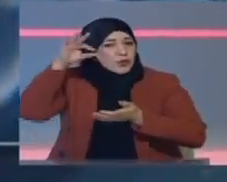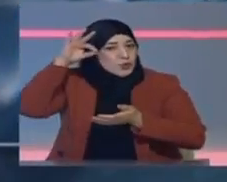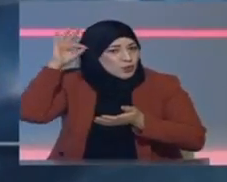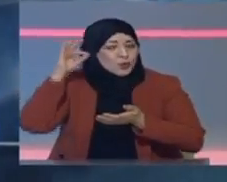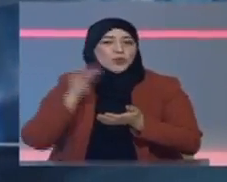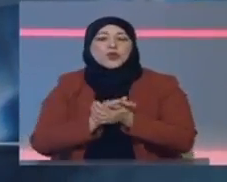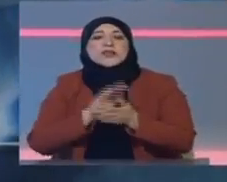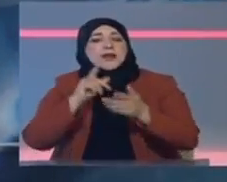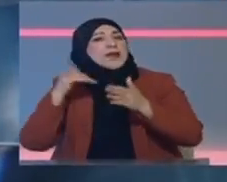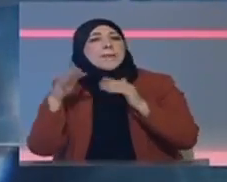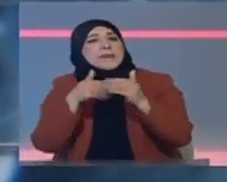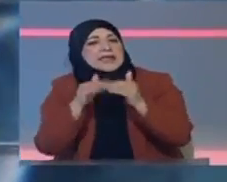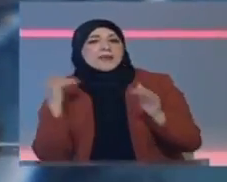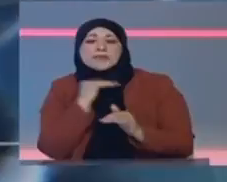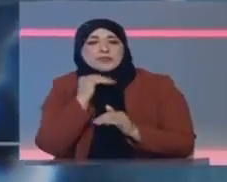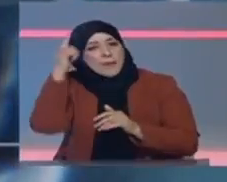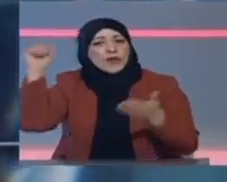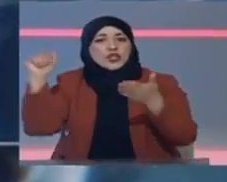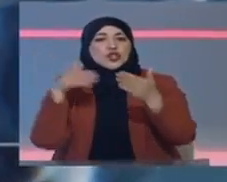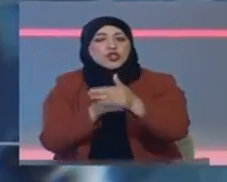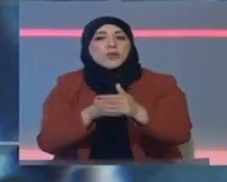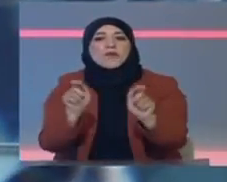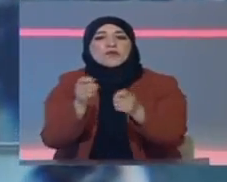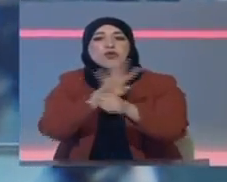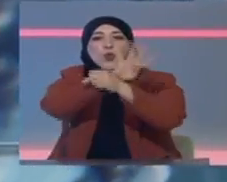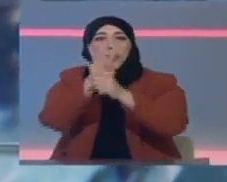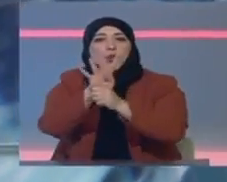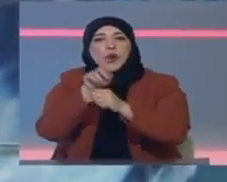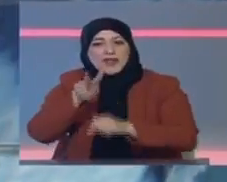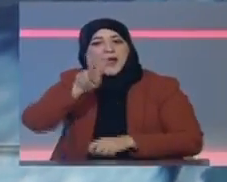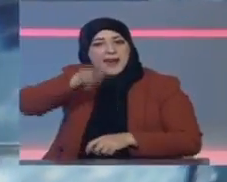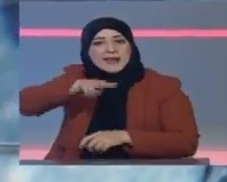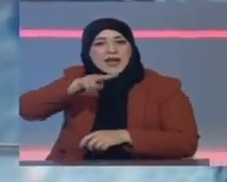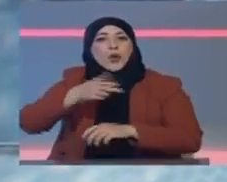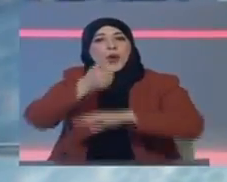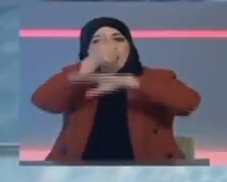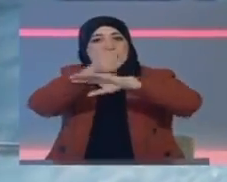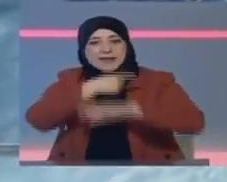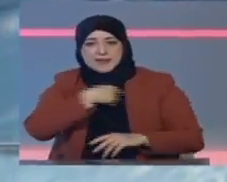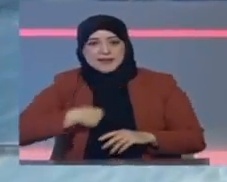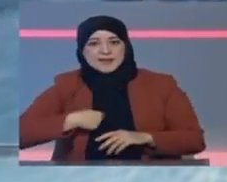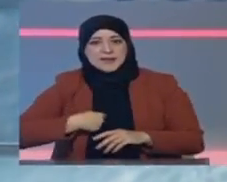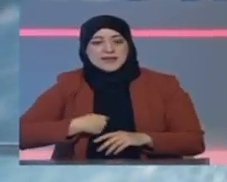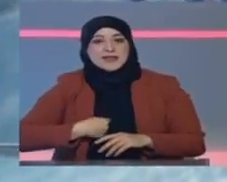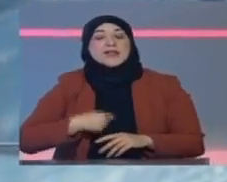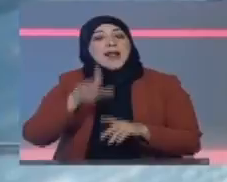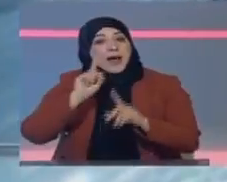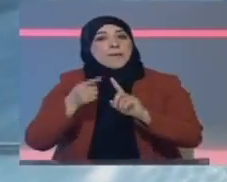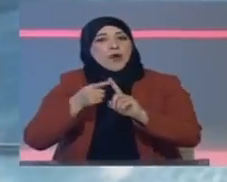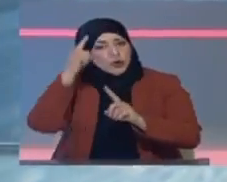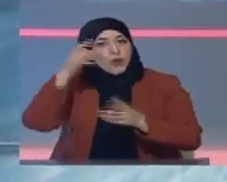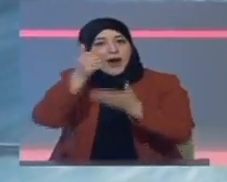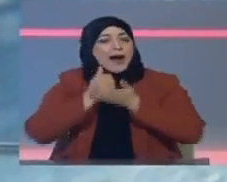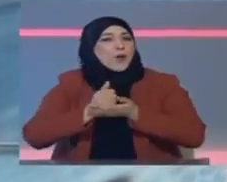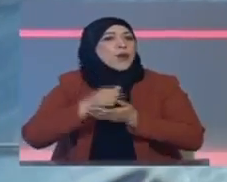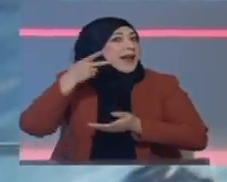نيه لمكافحه تفشي هذا الفيروس هذا ما اكده رئيس جمهوريه الصين الشعبيه شي جين بينغ ان رئيس